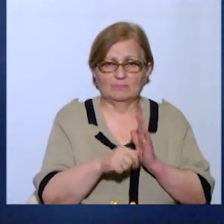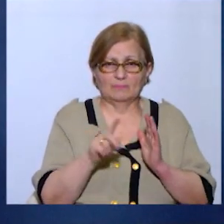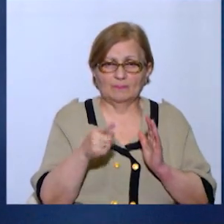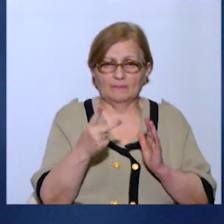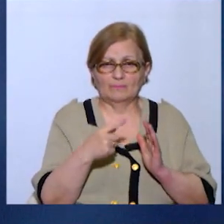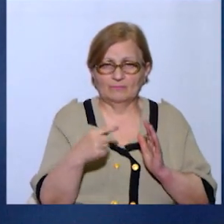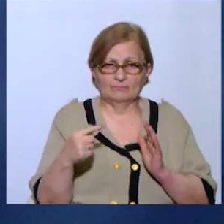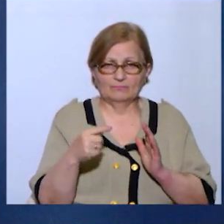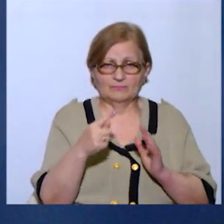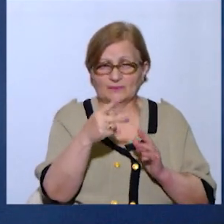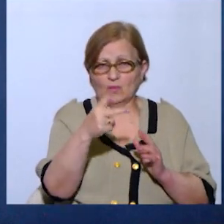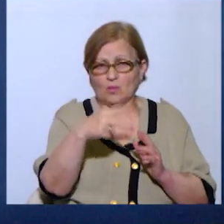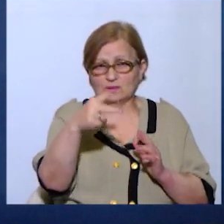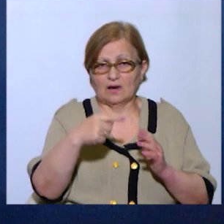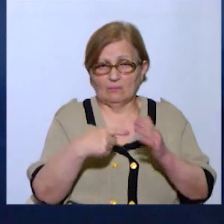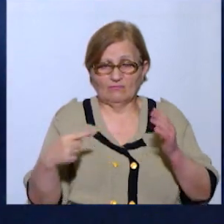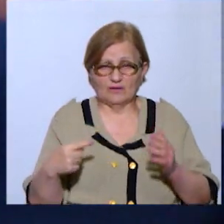მინუს 2.3 დავაკლოთ,